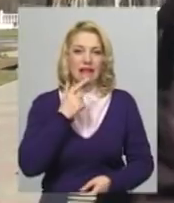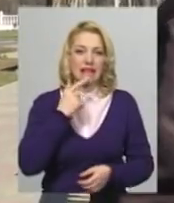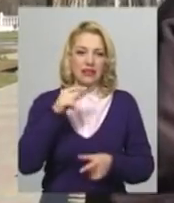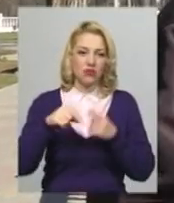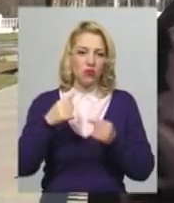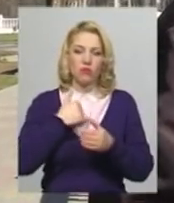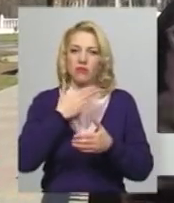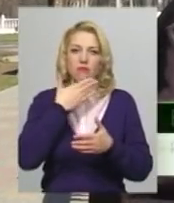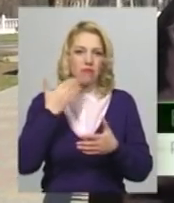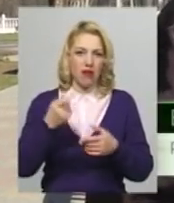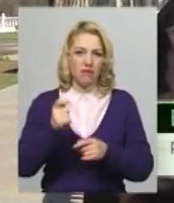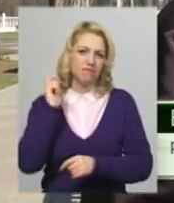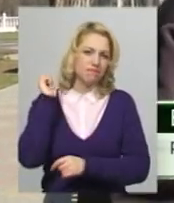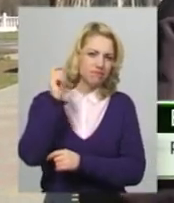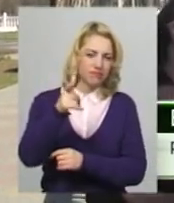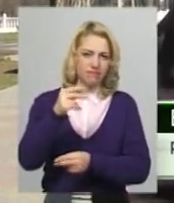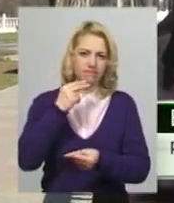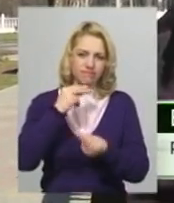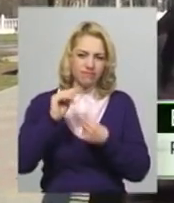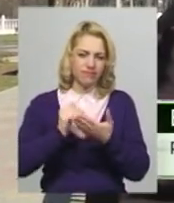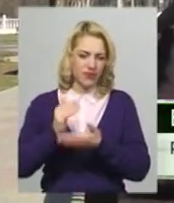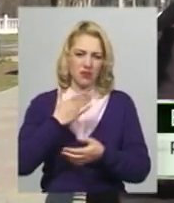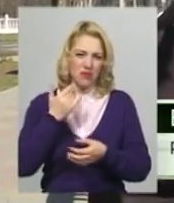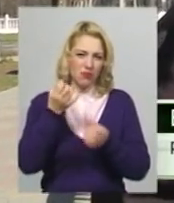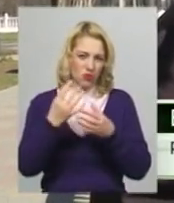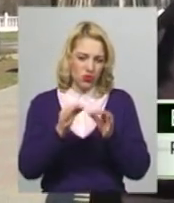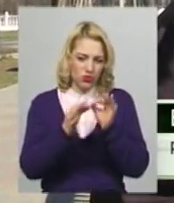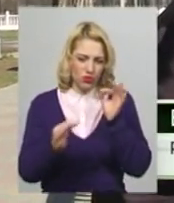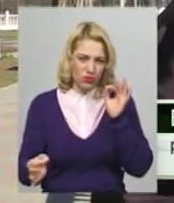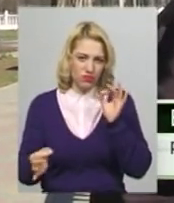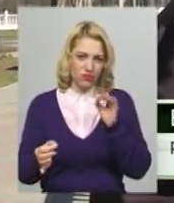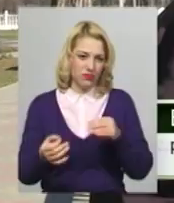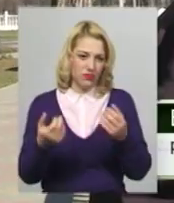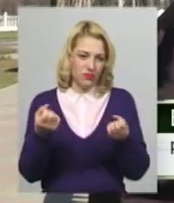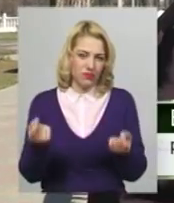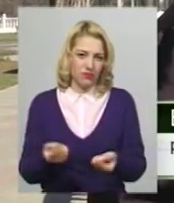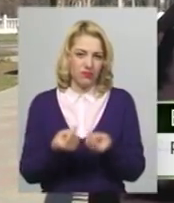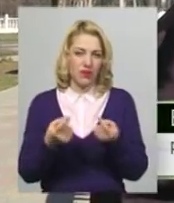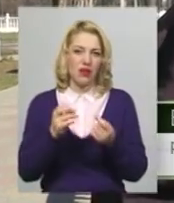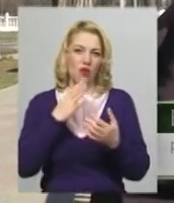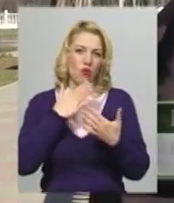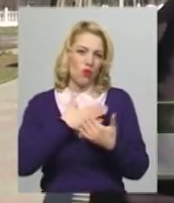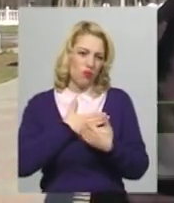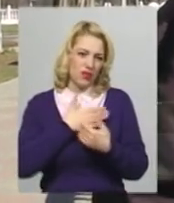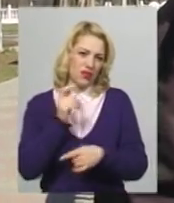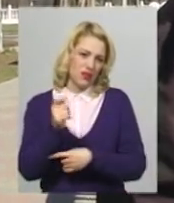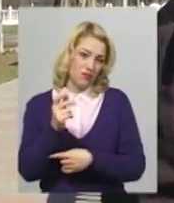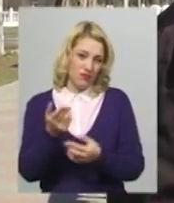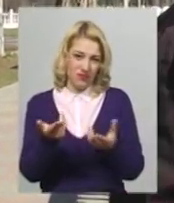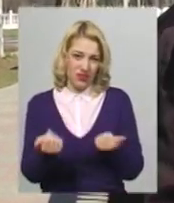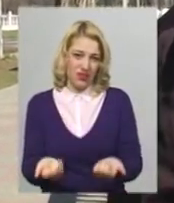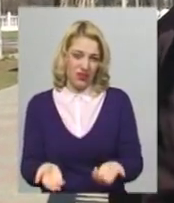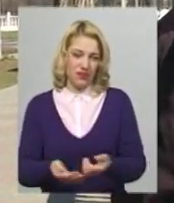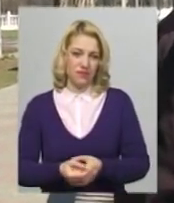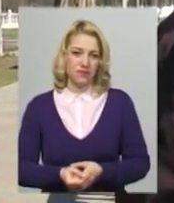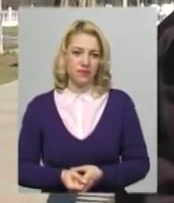таких, щоб на велику силу. У мене тоненька леска. Ну, тобто більш така любительська рибалка у вас. Ну, так.